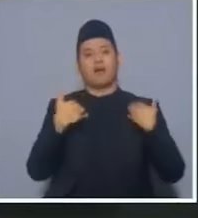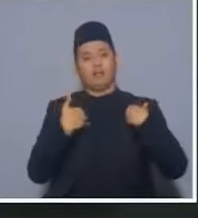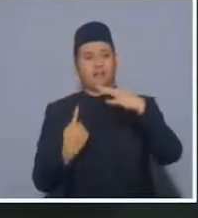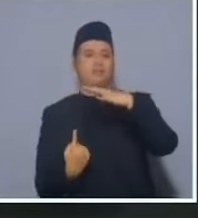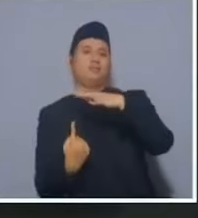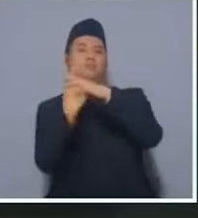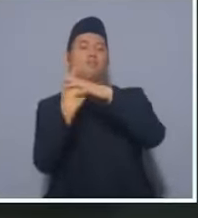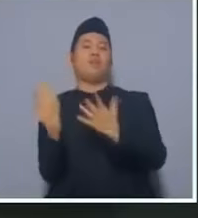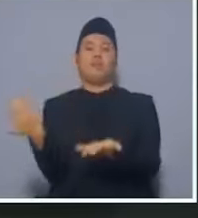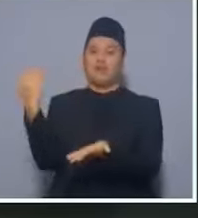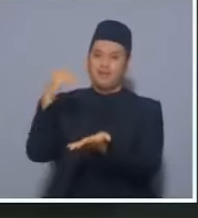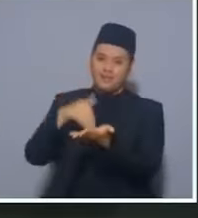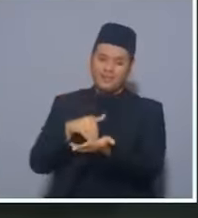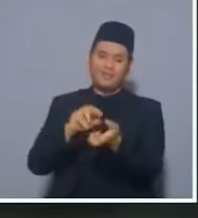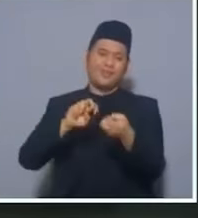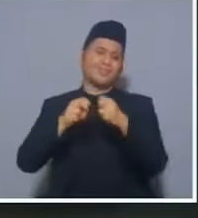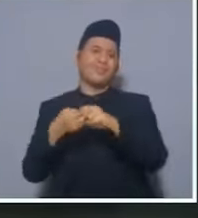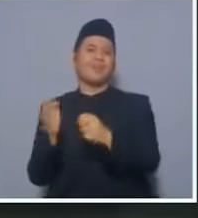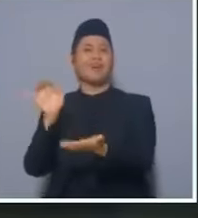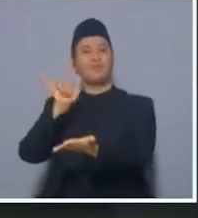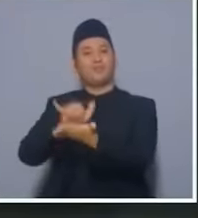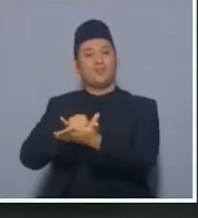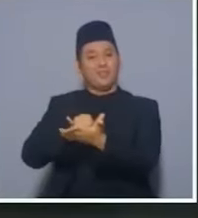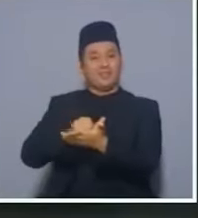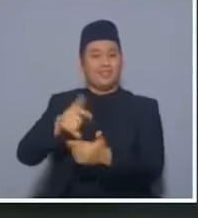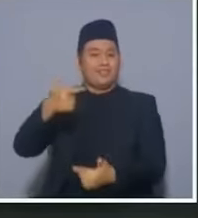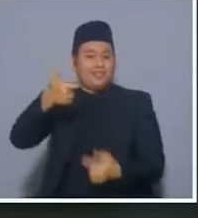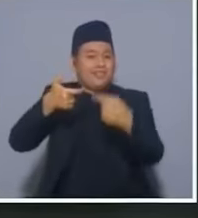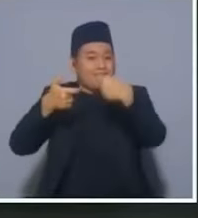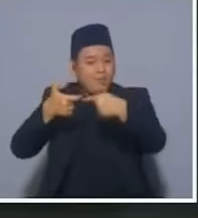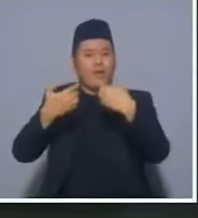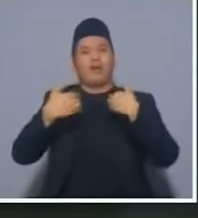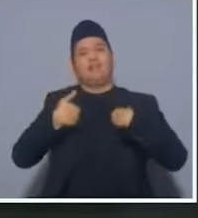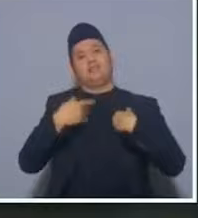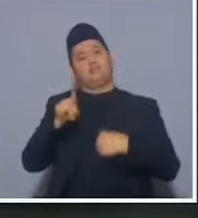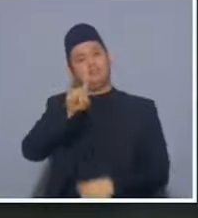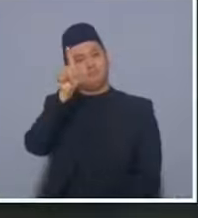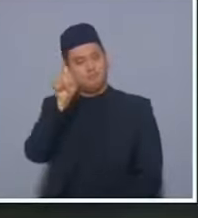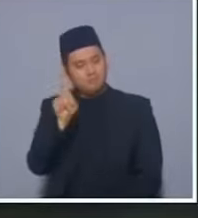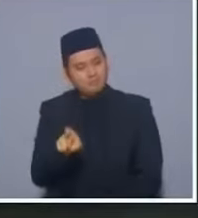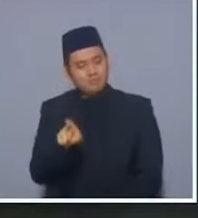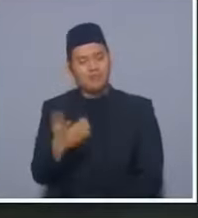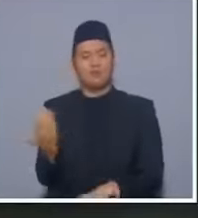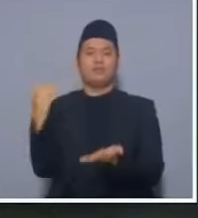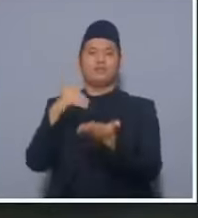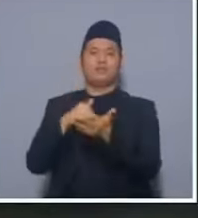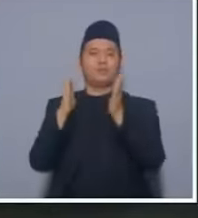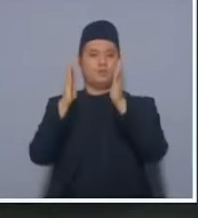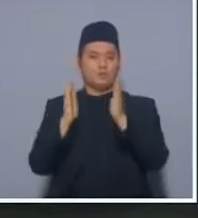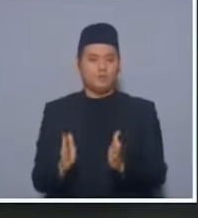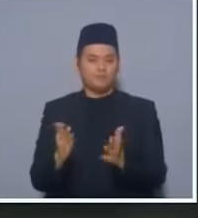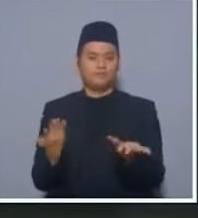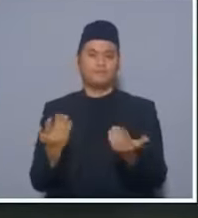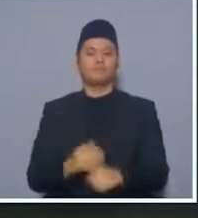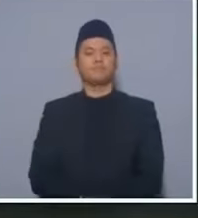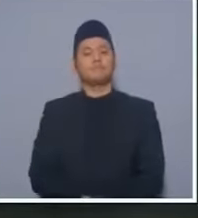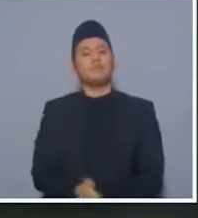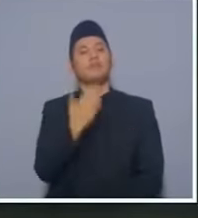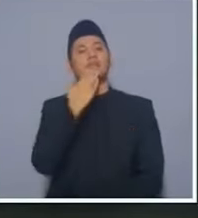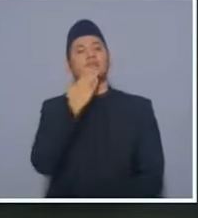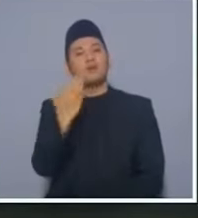Bismillahirrahmanirrahim. Alhamdulillah wassalatu wassalam ala Rasulillah wa ala alihi wasahbihi ajmain. Amma ba'd. Baik, terima kasih kepada Ustaz Riza dan